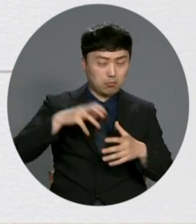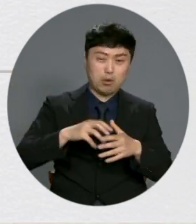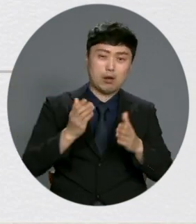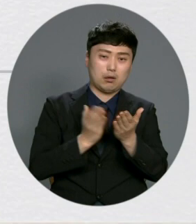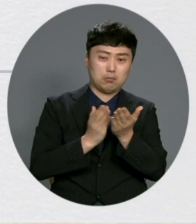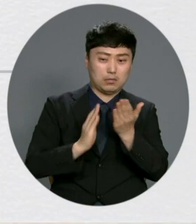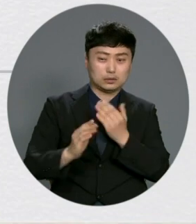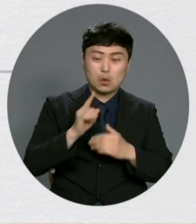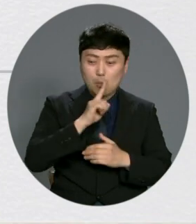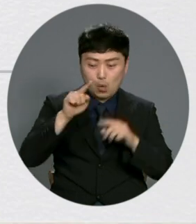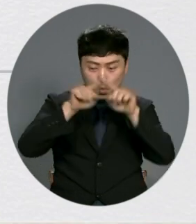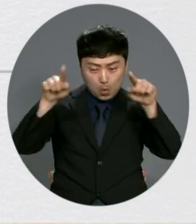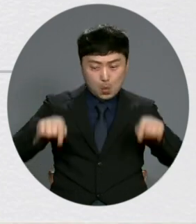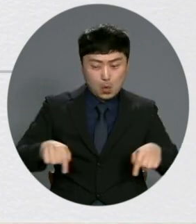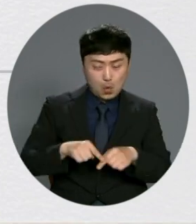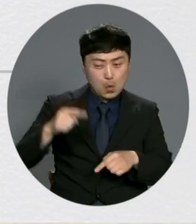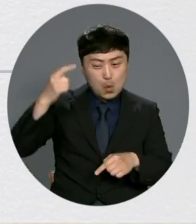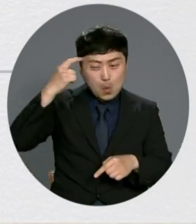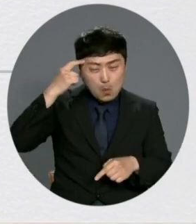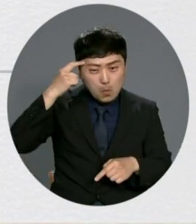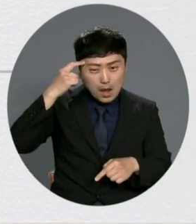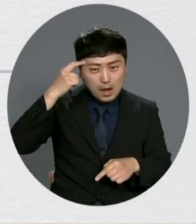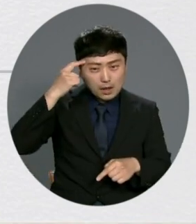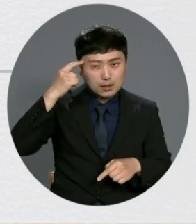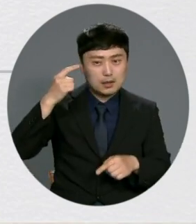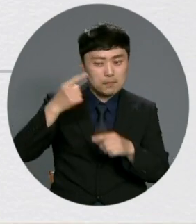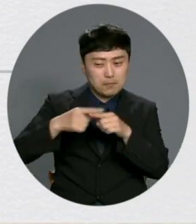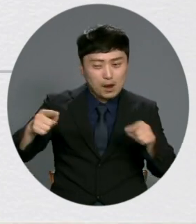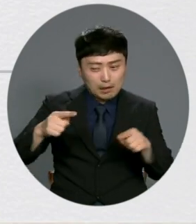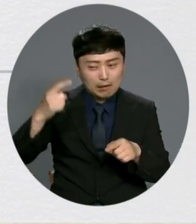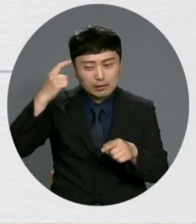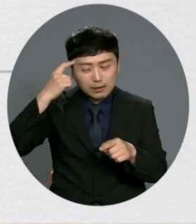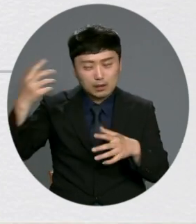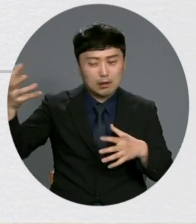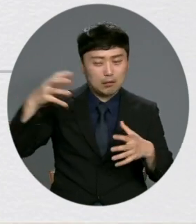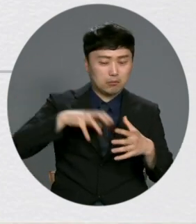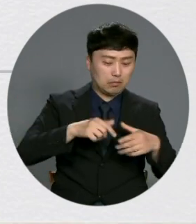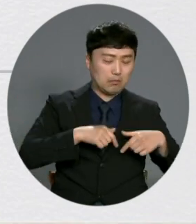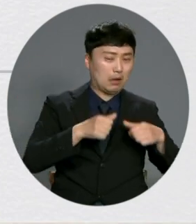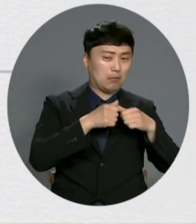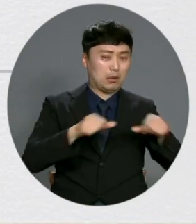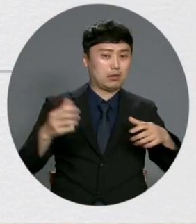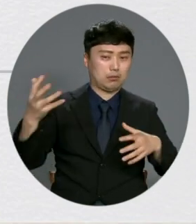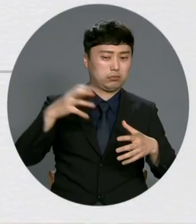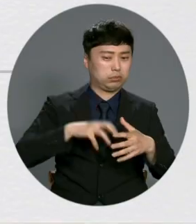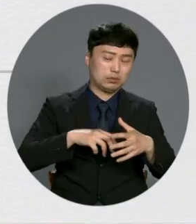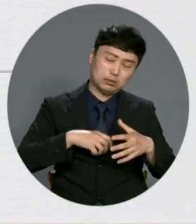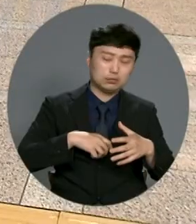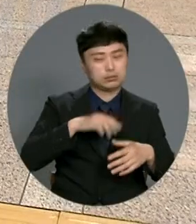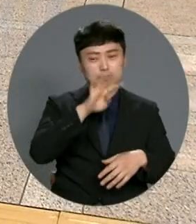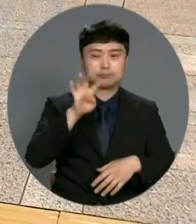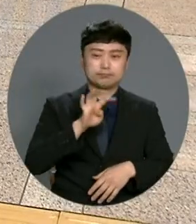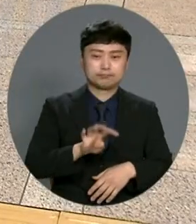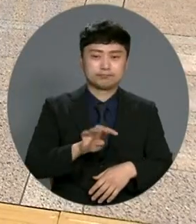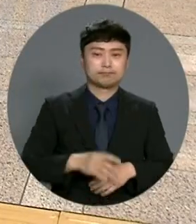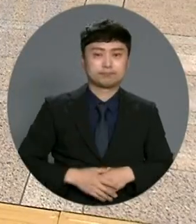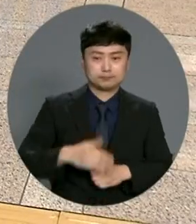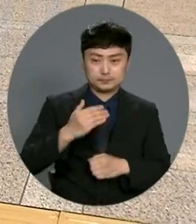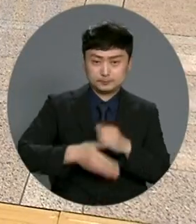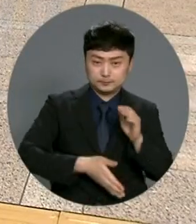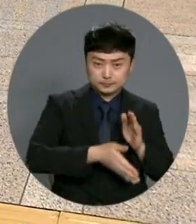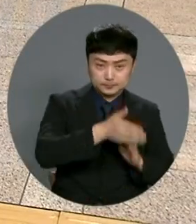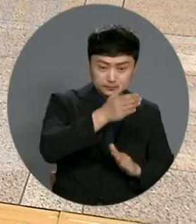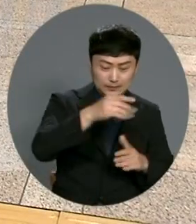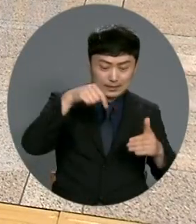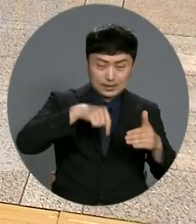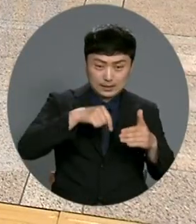고소장을 살펴보면 주관적 평가나 의견에 불과한 것도 명예훼손이라고 되어 있어서 법적으로 좀 의문이 있습니다. 대구시는 아울러